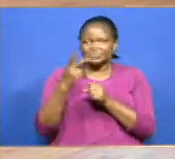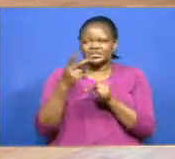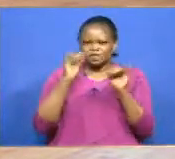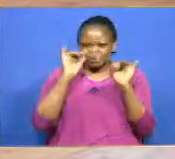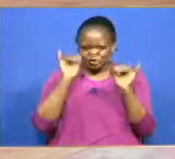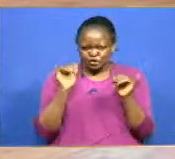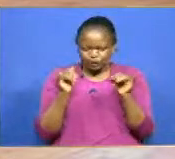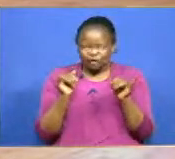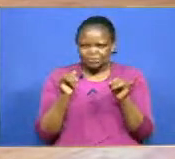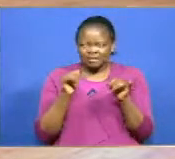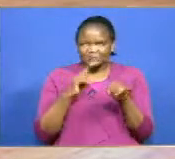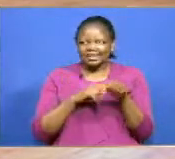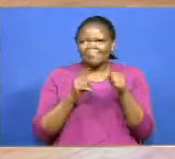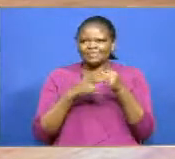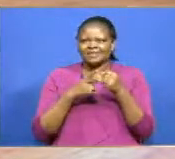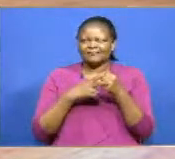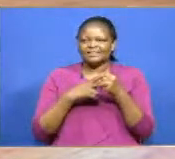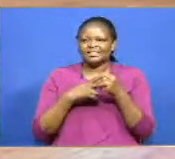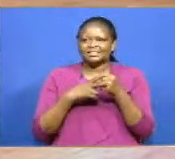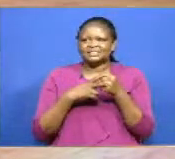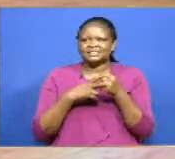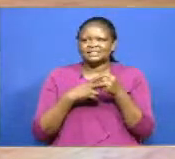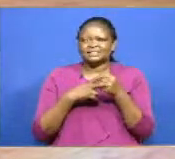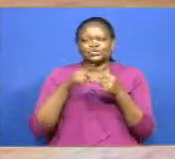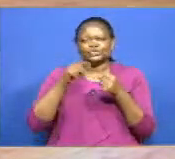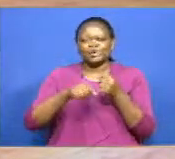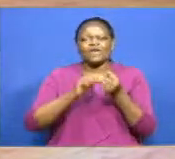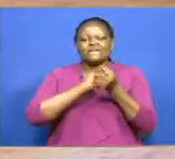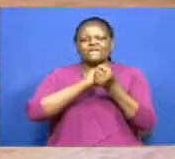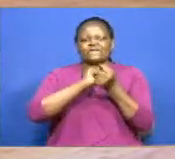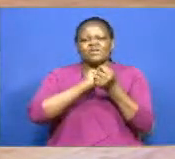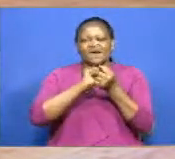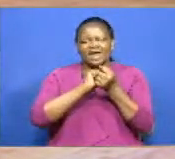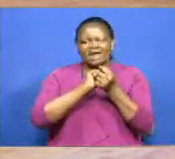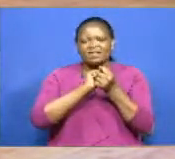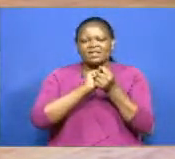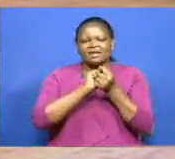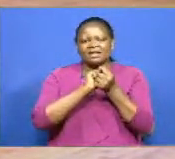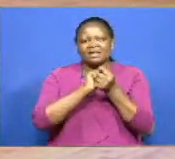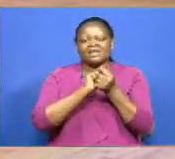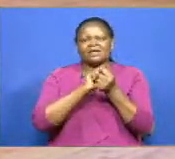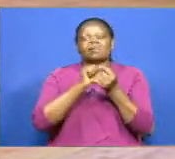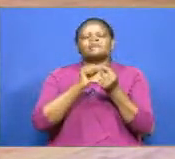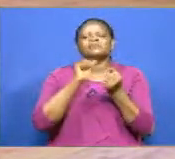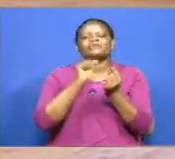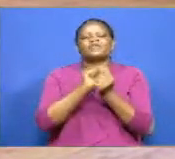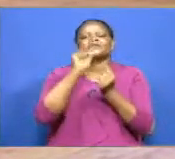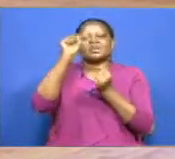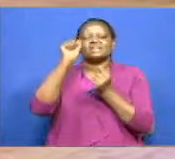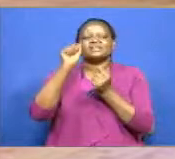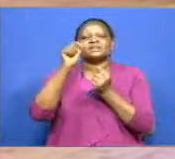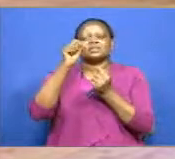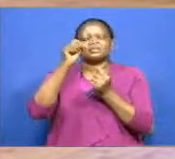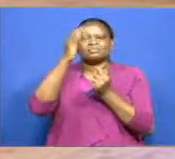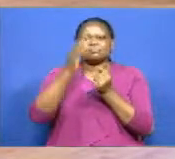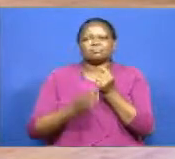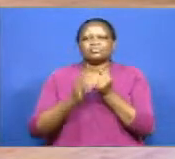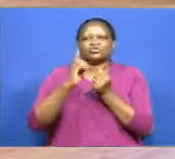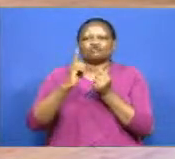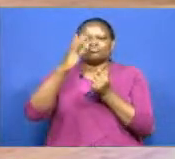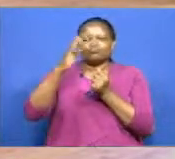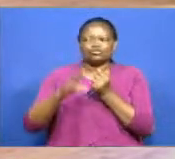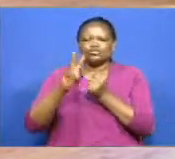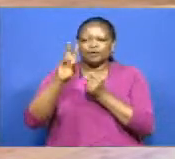zetu za Darubini wikendi, ikiwa ni Ijumaa ya tarehe 15 mwezi ni wa Januari, mwaka ukiwa ni mpya ule wa mwaka